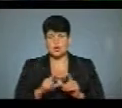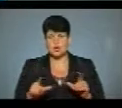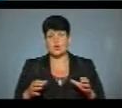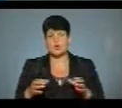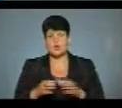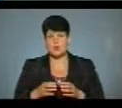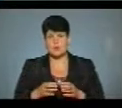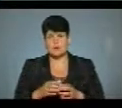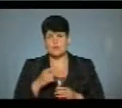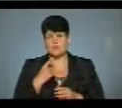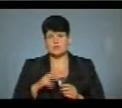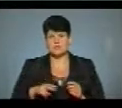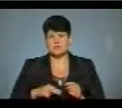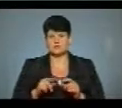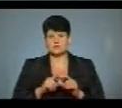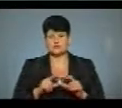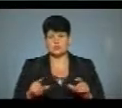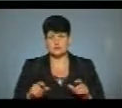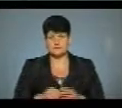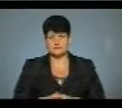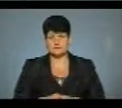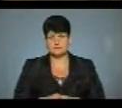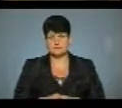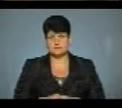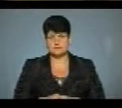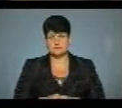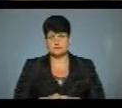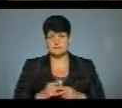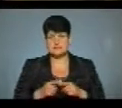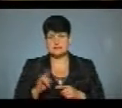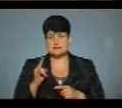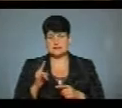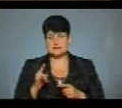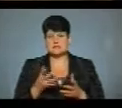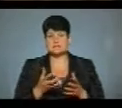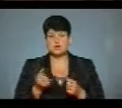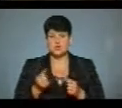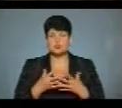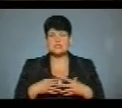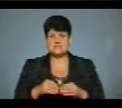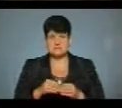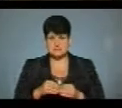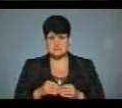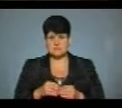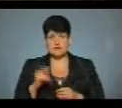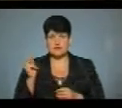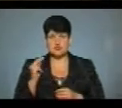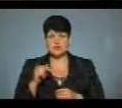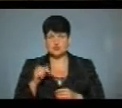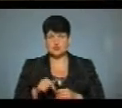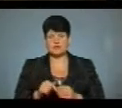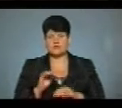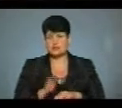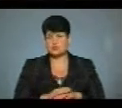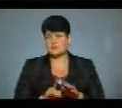директор Колодіївської загальноосвітньої школи Анатолій Комуніцький. Це дитина з прийомної сім'ї, навчається тут фактично від